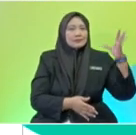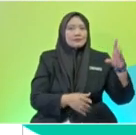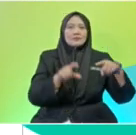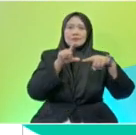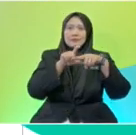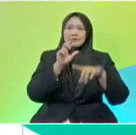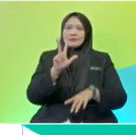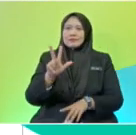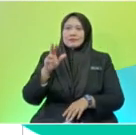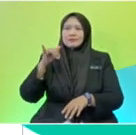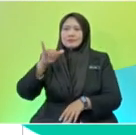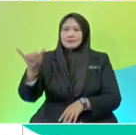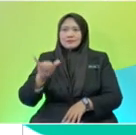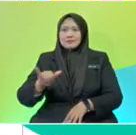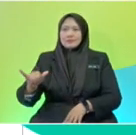dapat